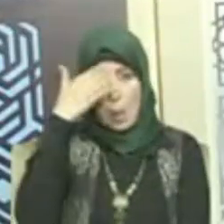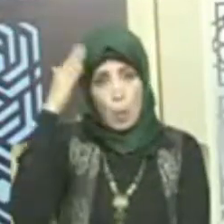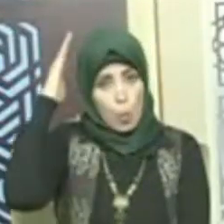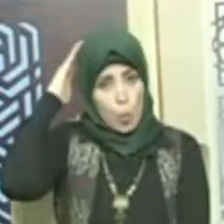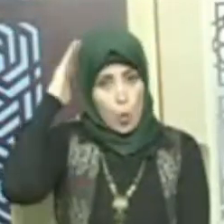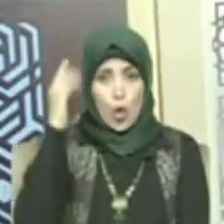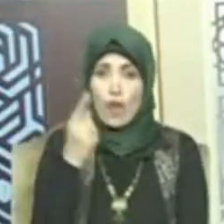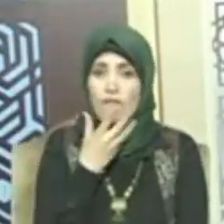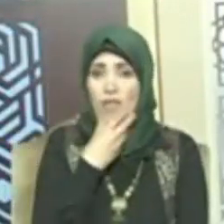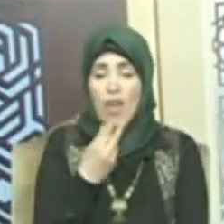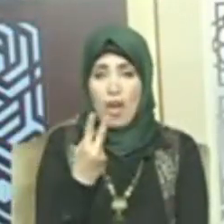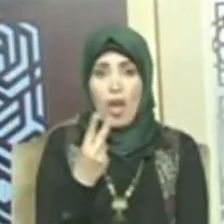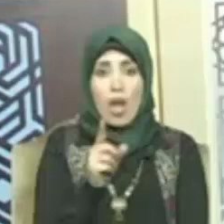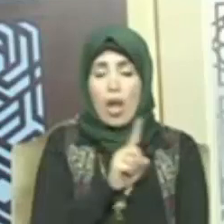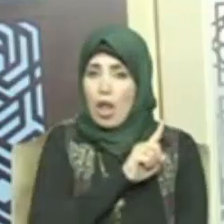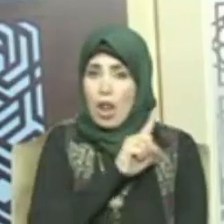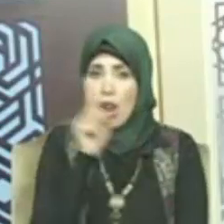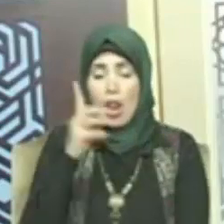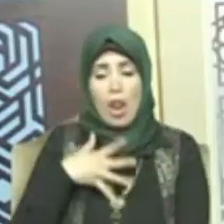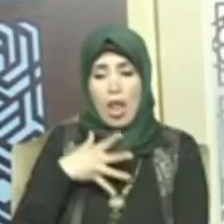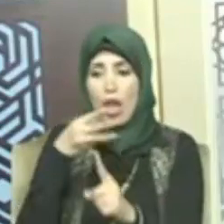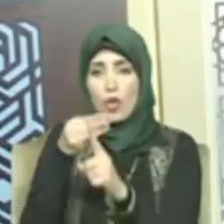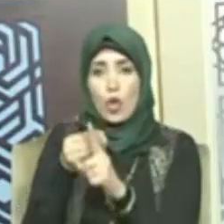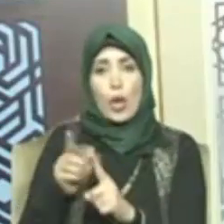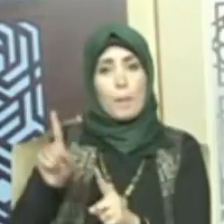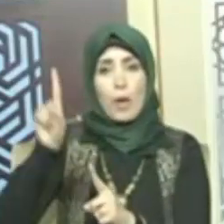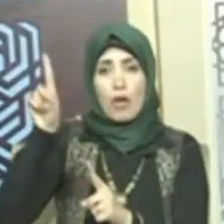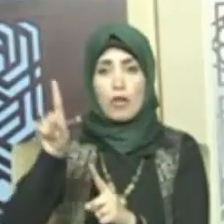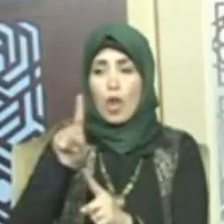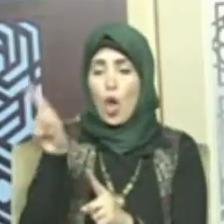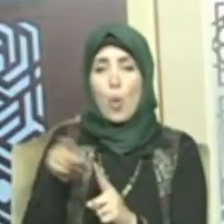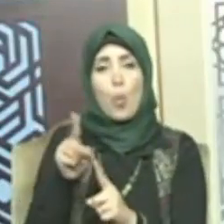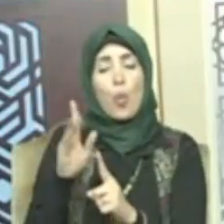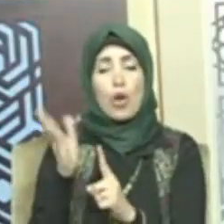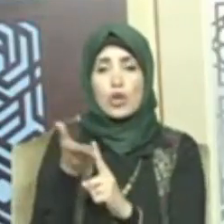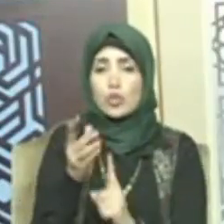لا يحب الله ورسوله.